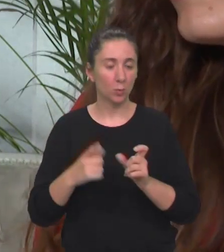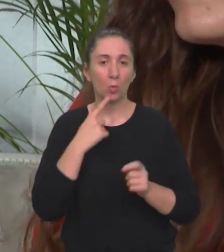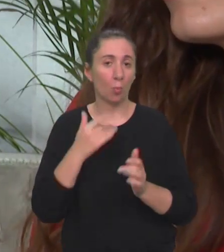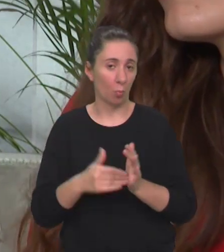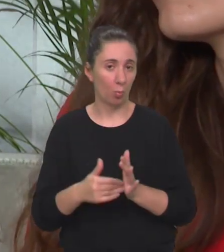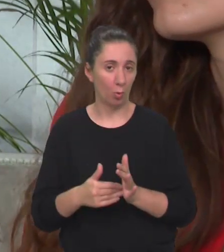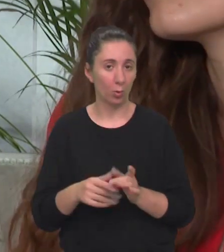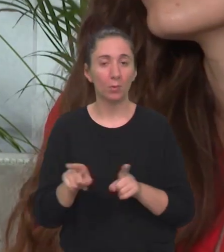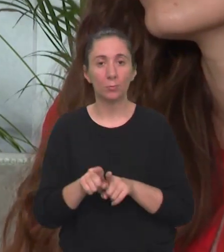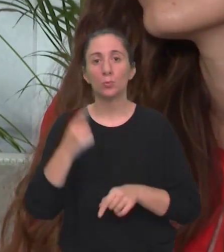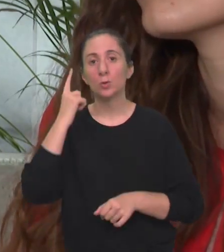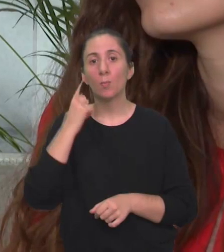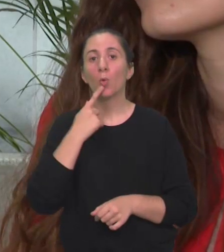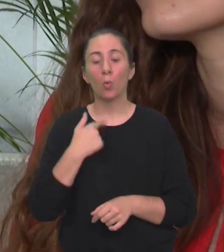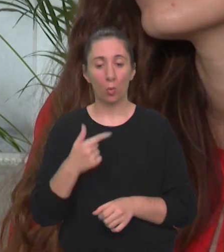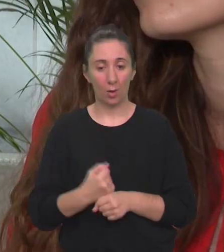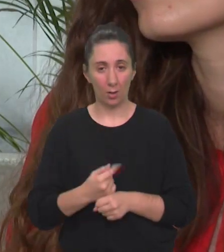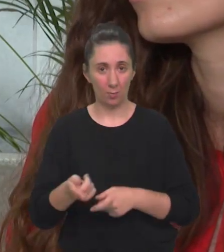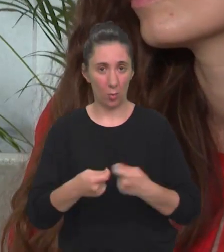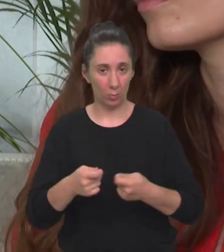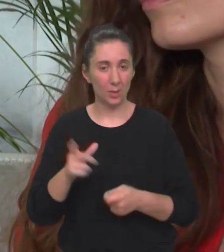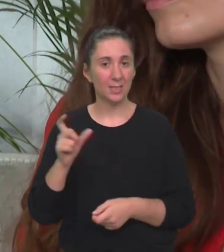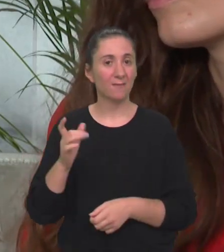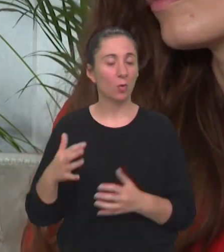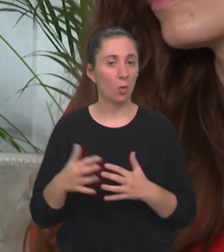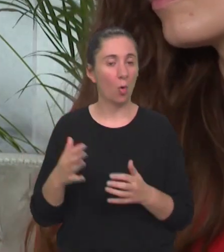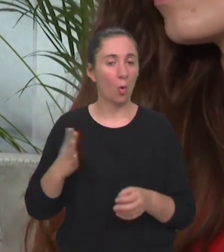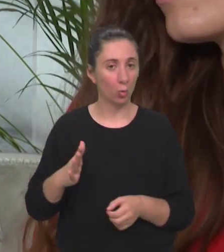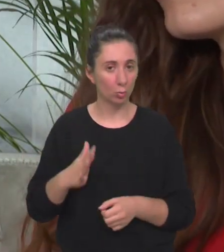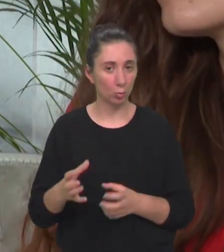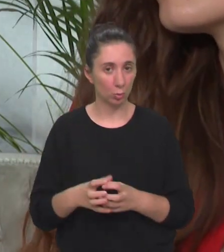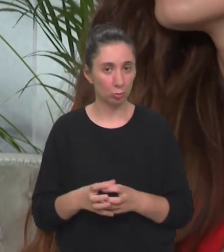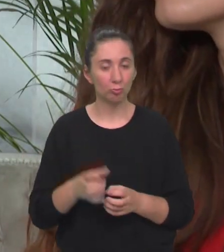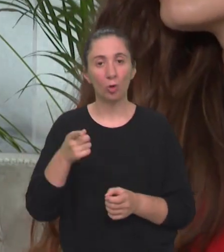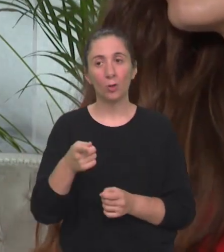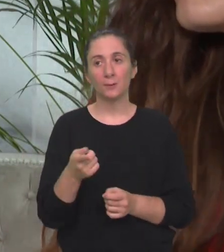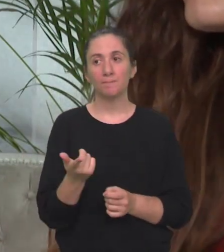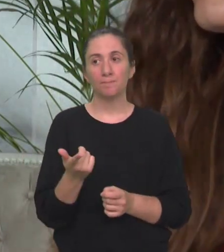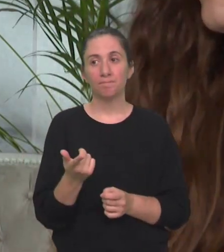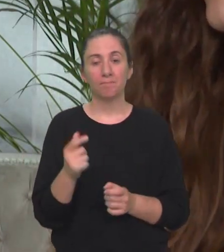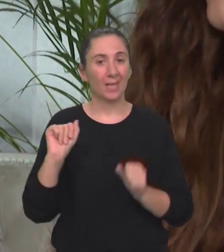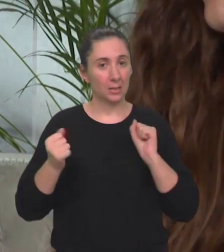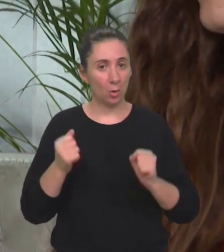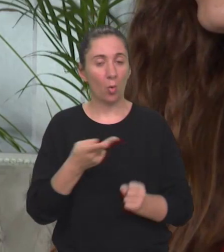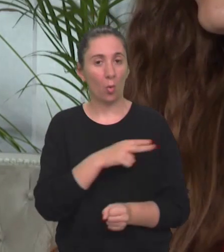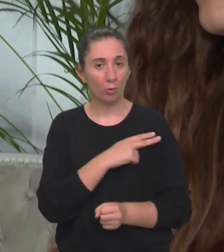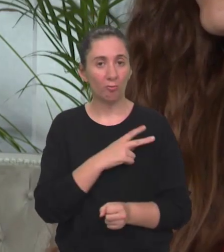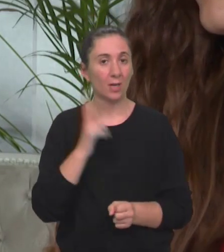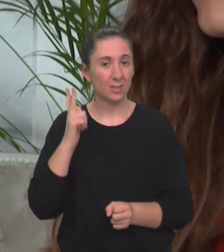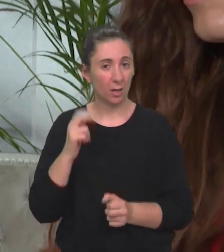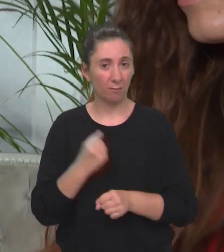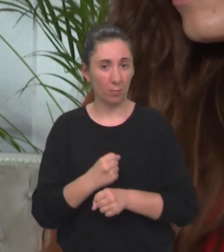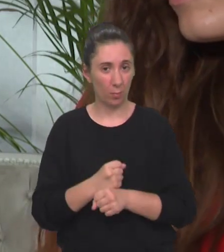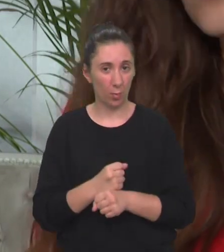potrebne. Mi također znamo koji radimo u organizacijama civilnog društva da je to vrlo kako bi rekla, stresan, odgovoran i